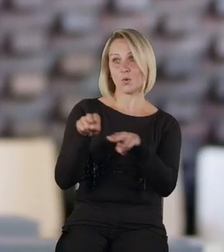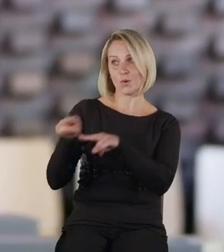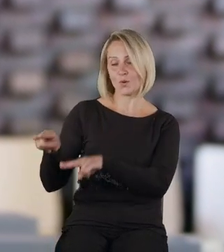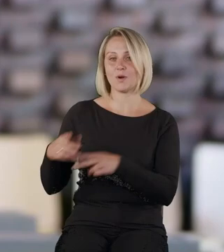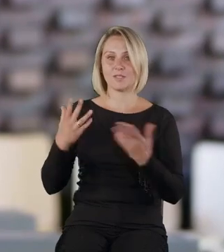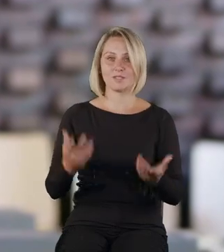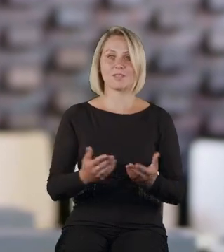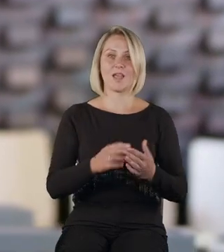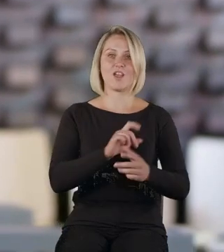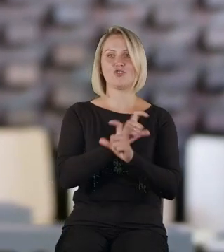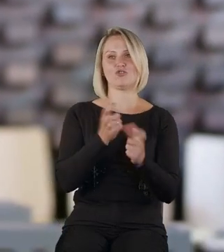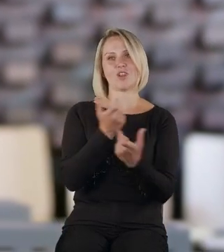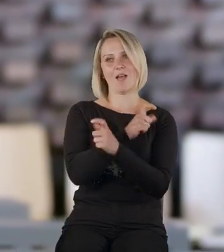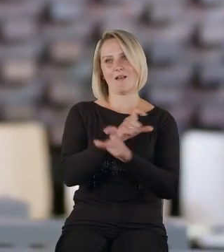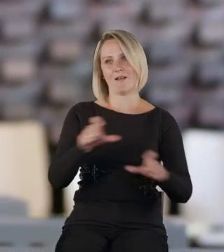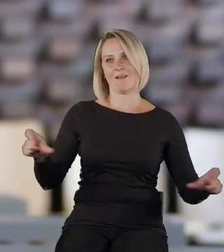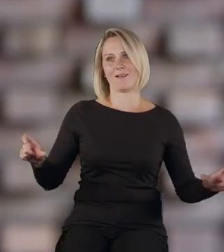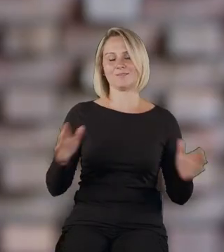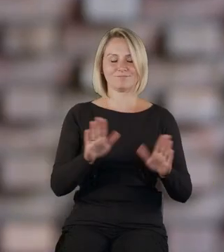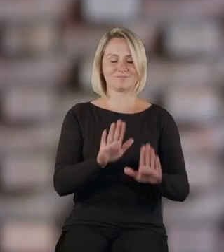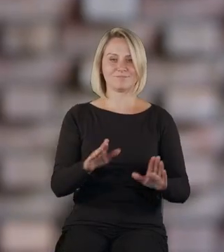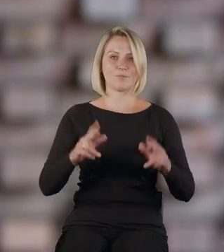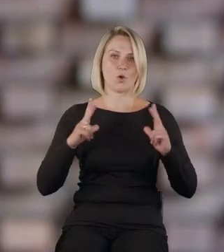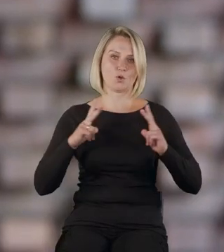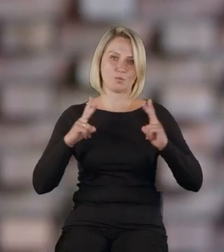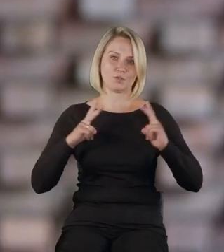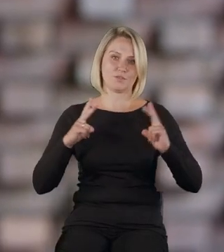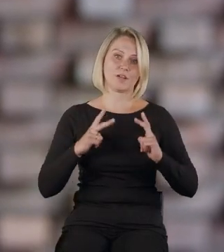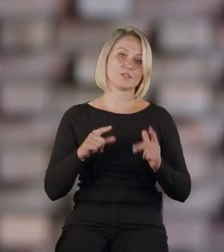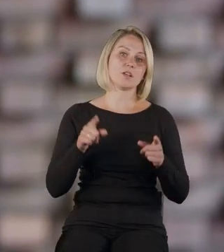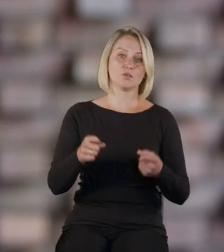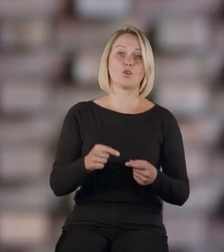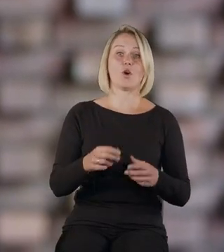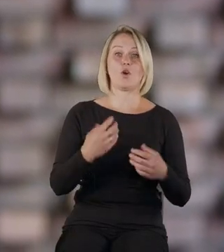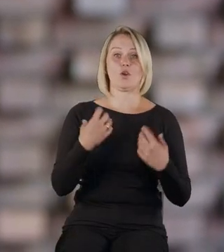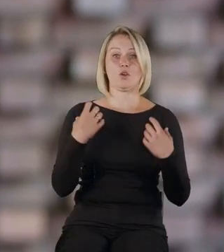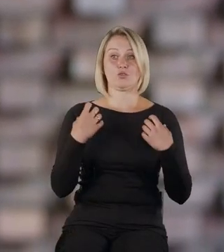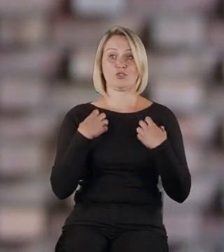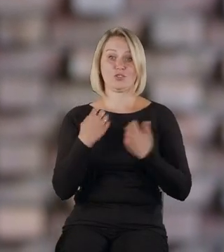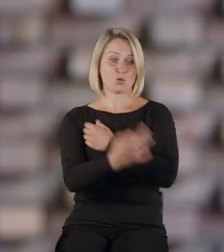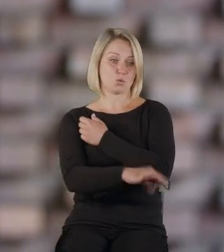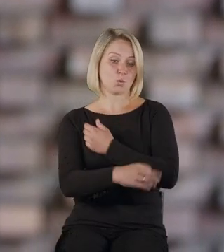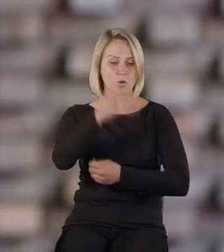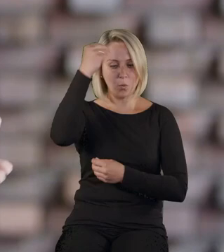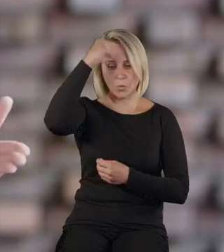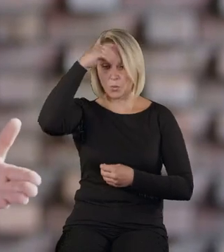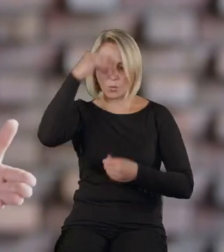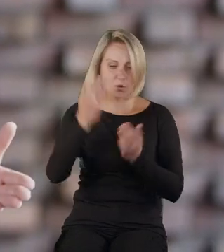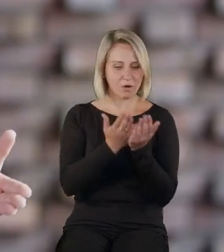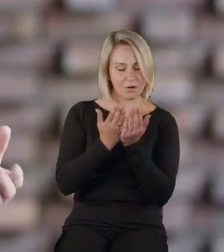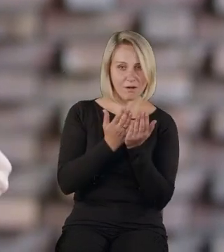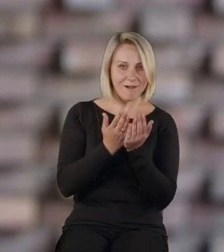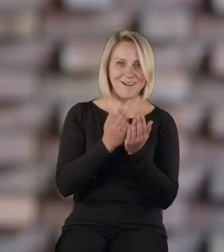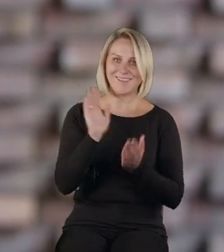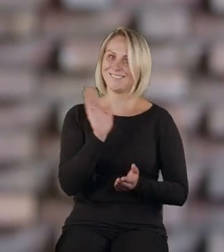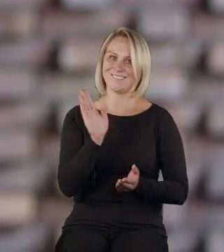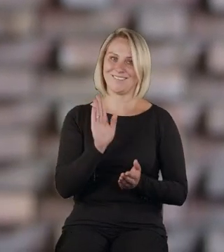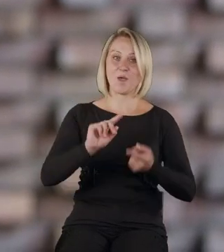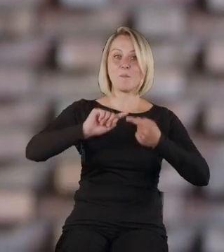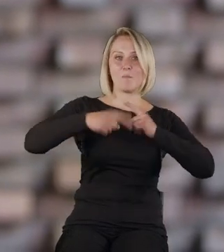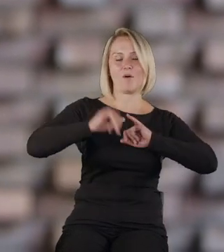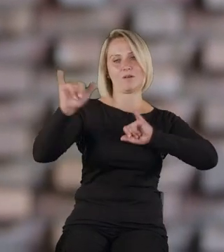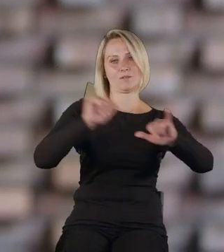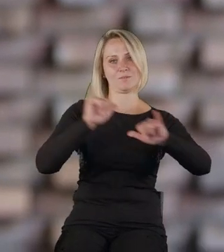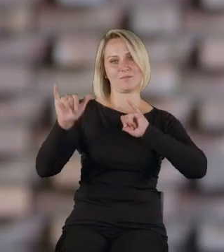czas wolny od zajęć, czyli o godziny rektorskie. Życie studenckie nie kończy się na zajęciach, a wręcz przeciwnie, to po nich się zaczyna.